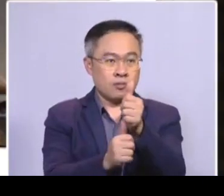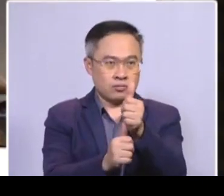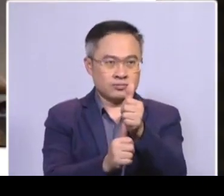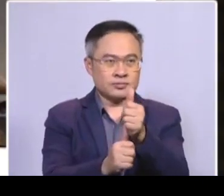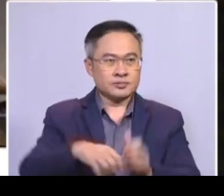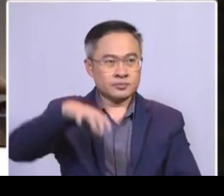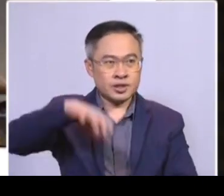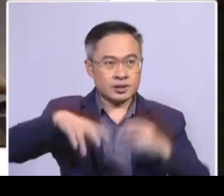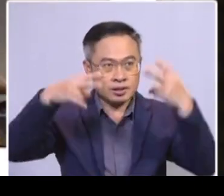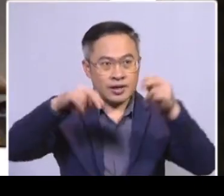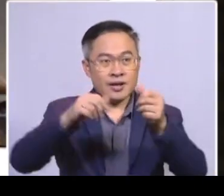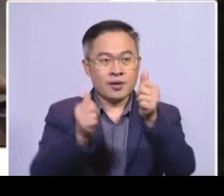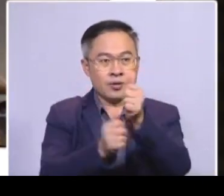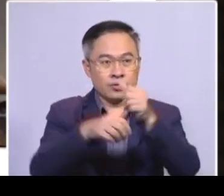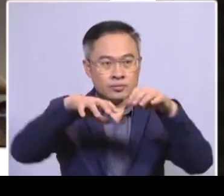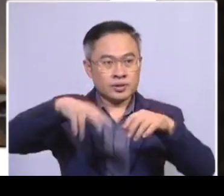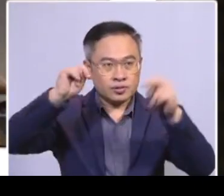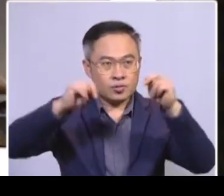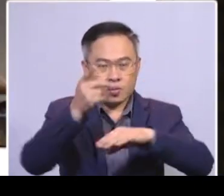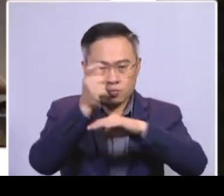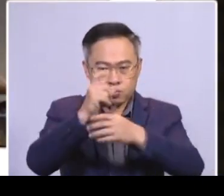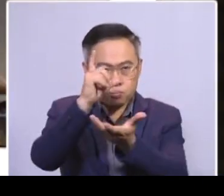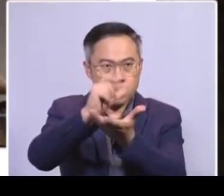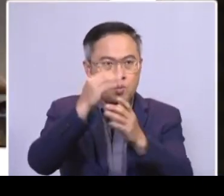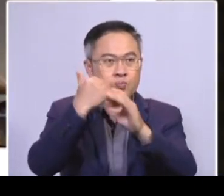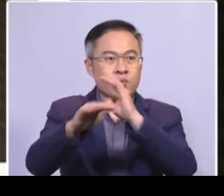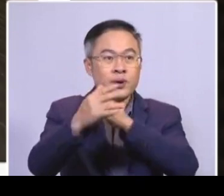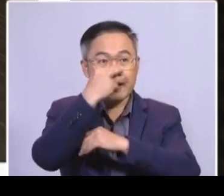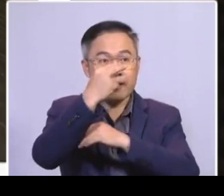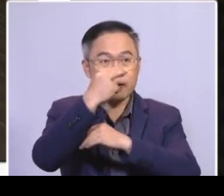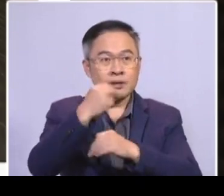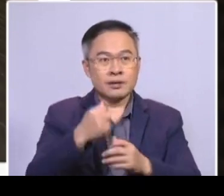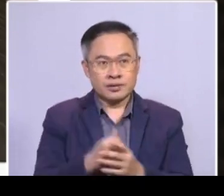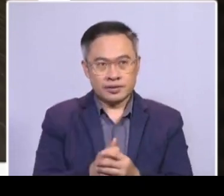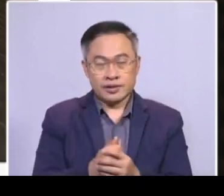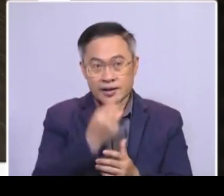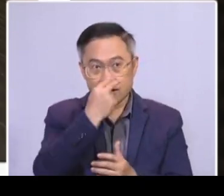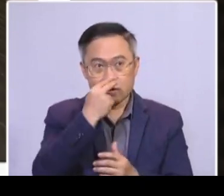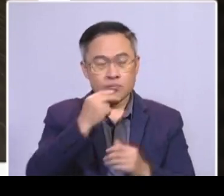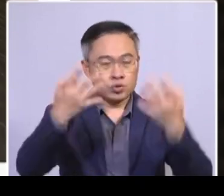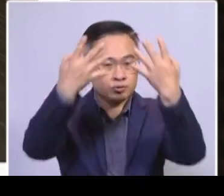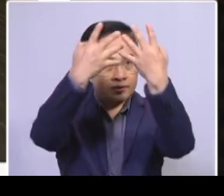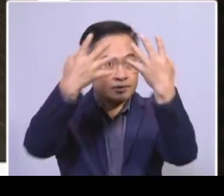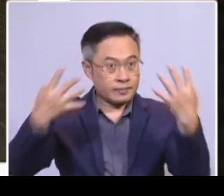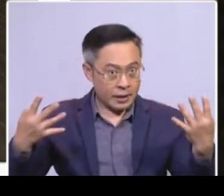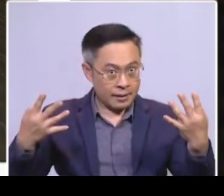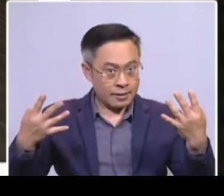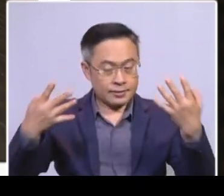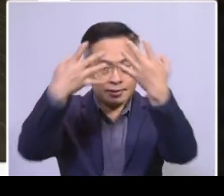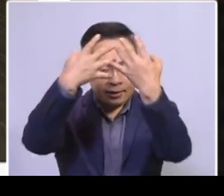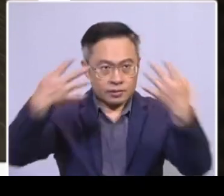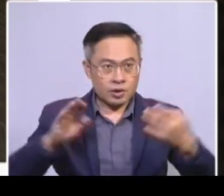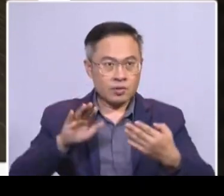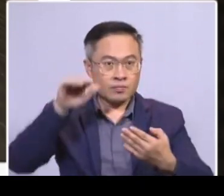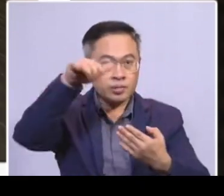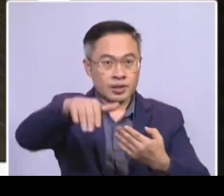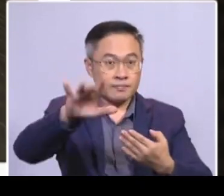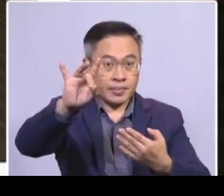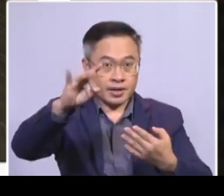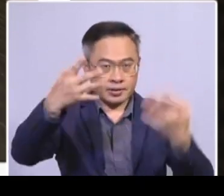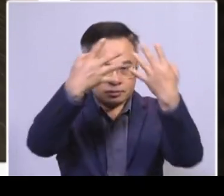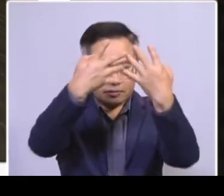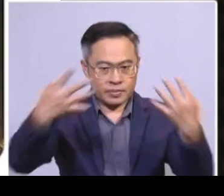ำนักนายกรัฐมนตรีแล้วก็เป็นแกนนำของทางพรรครวมไทยสร้างชาติคุณผู้ชมนี่ฮะมีการโพสต์ลักษณะแบบนี้คุณผู้ชมล